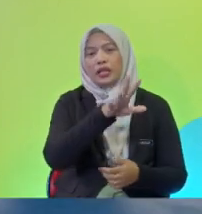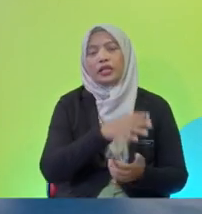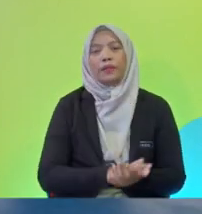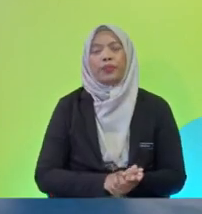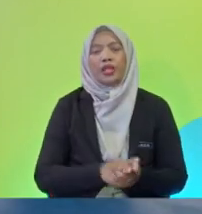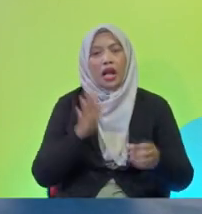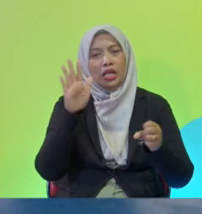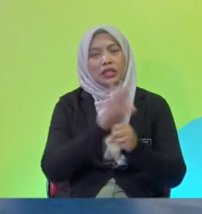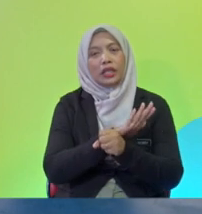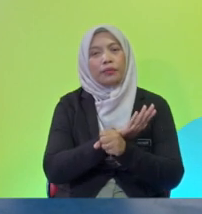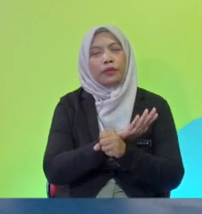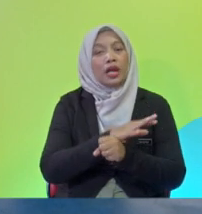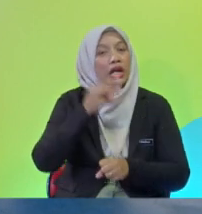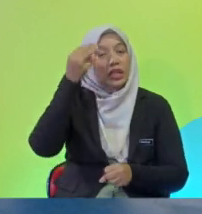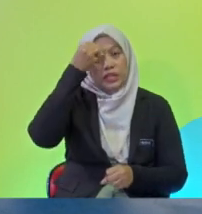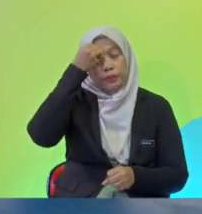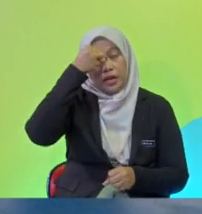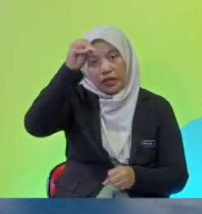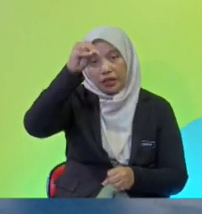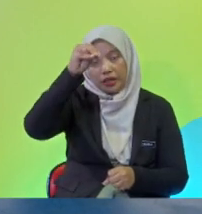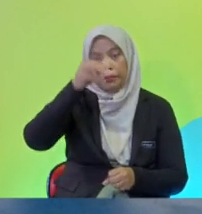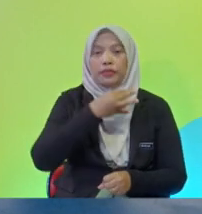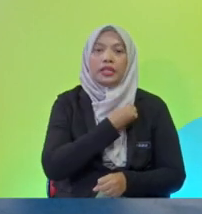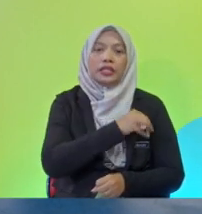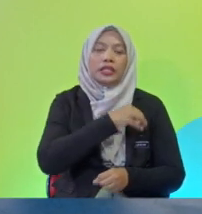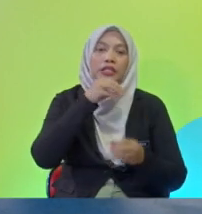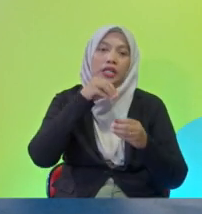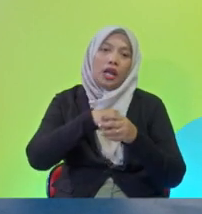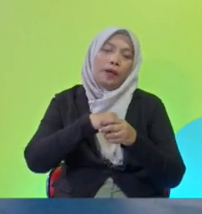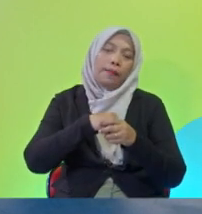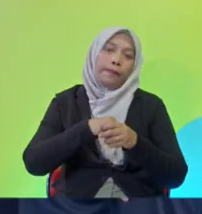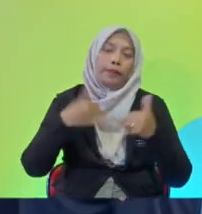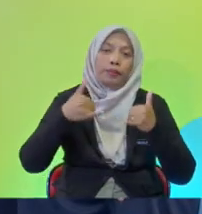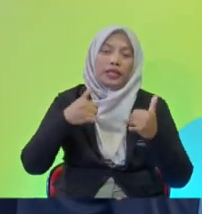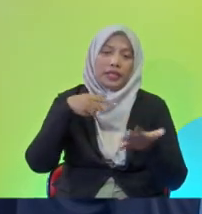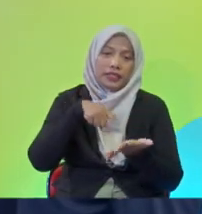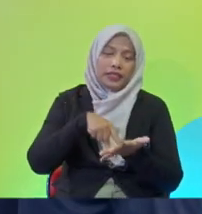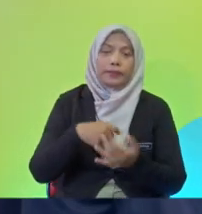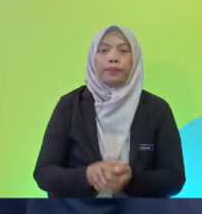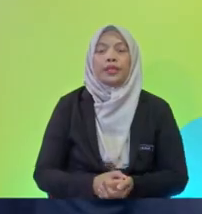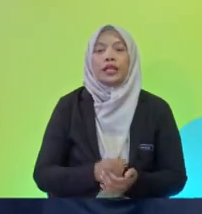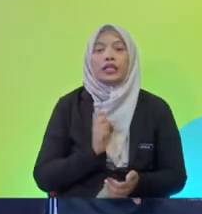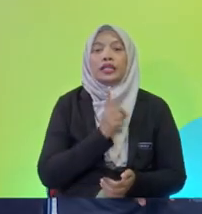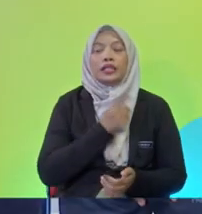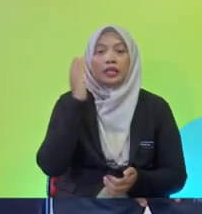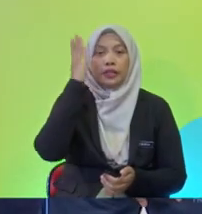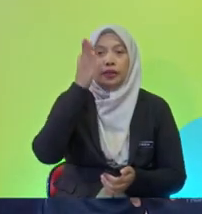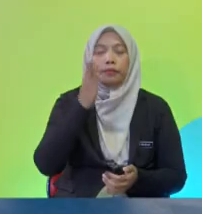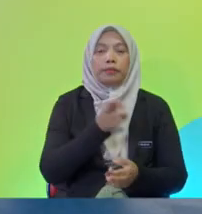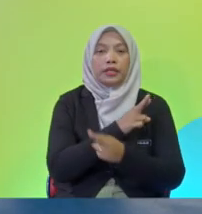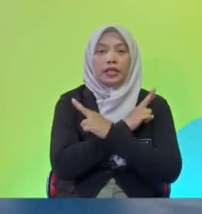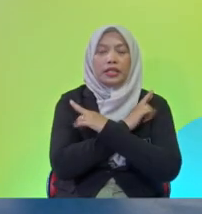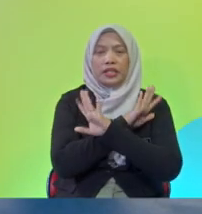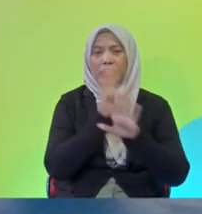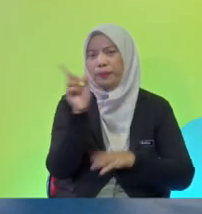Jadi lengkap kemahiran-kemahiran dalam rasbol tu mereka dah aplikasikan dalam permainan mereka. Okey, baik cikgu. Okay. Jadi kita nak berehat seketika. Baiklah. Para